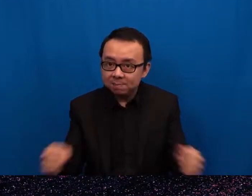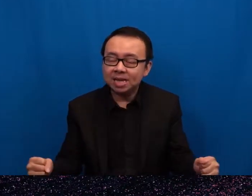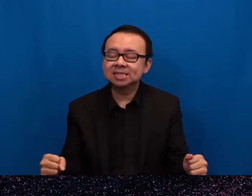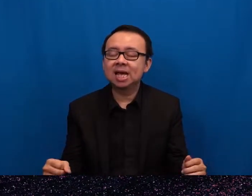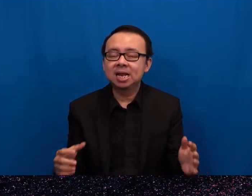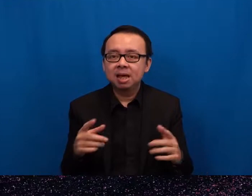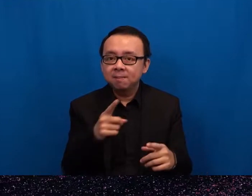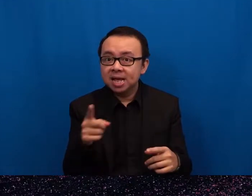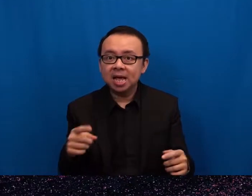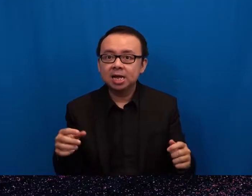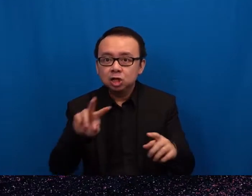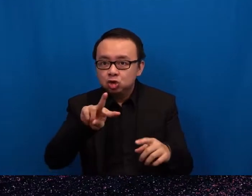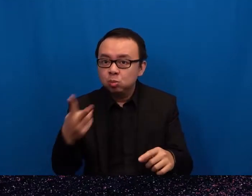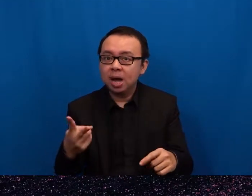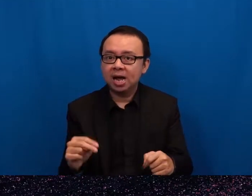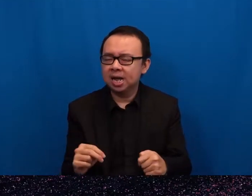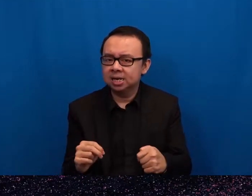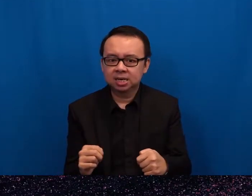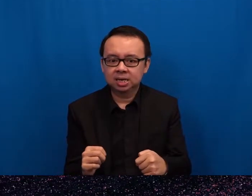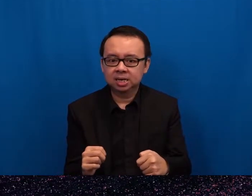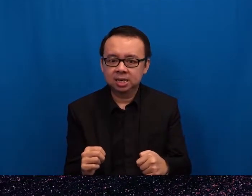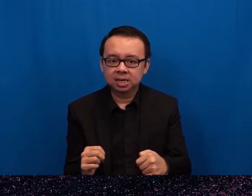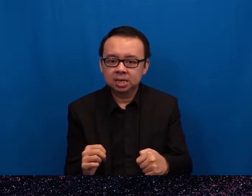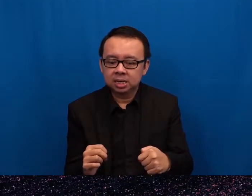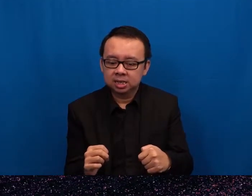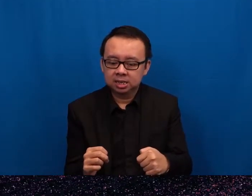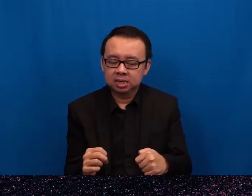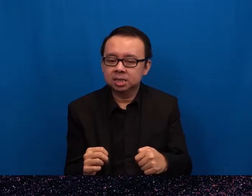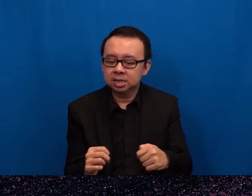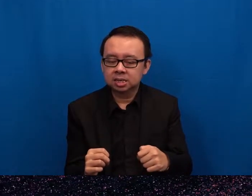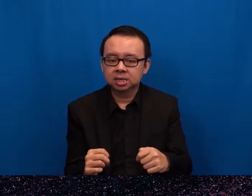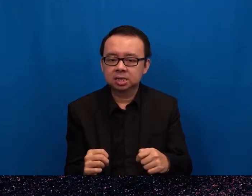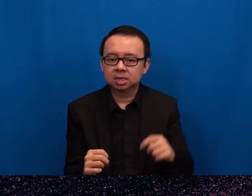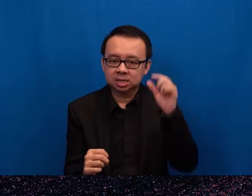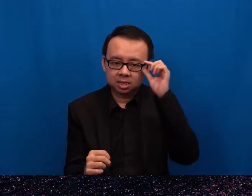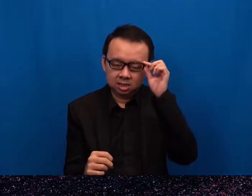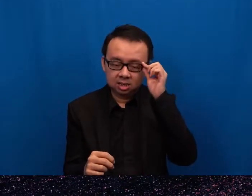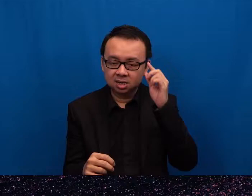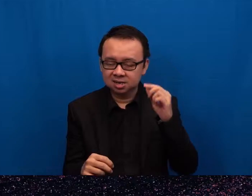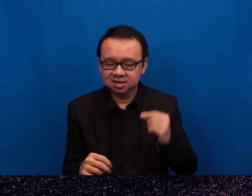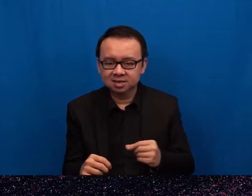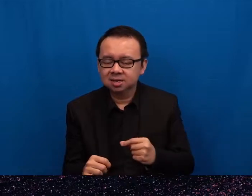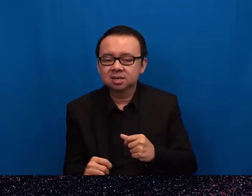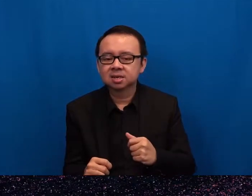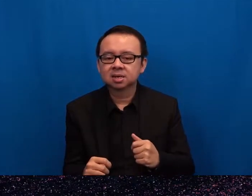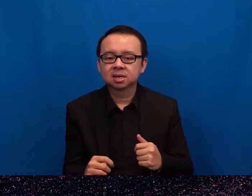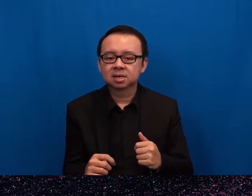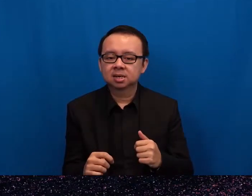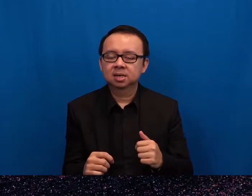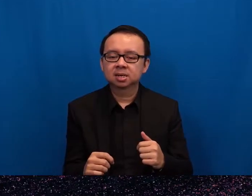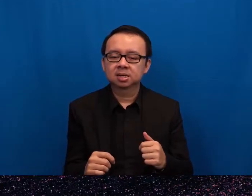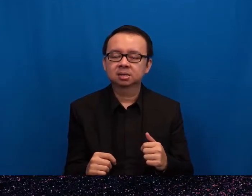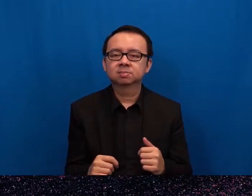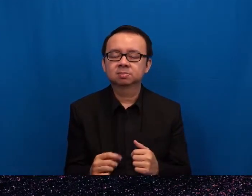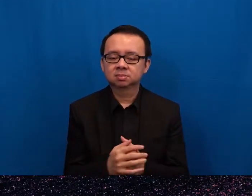akan menerima rema dari Roh Kudus, dari firman. Mereka akan punya pengalaman pribadi dengan Tuhan, doanya dijawab. Bertumbuh dalam iman, kan